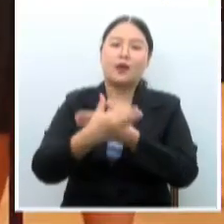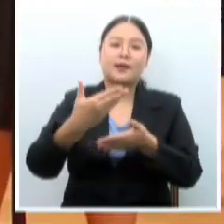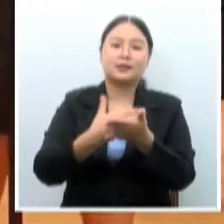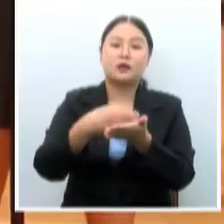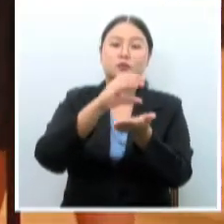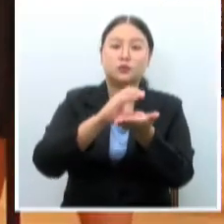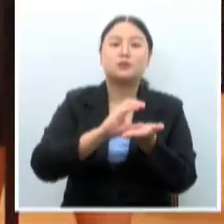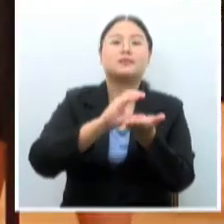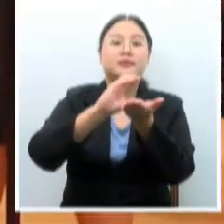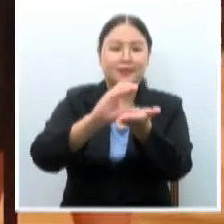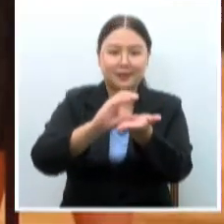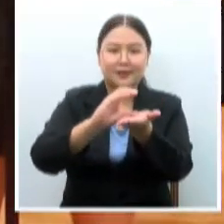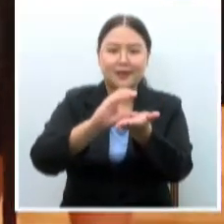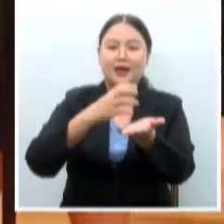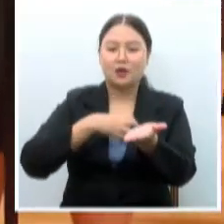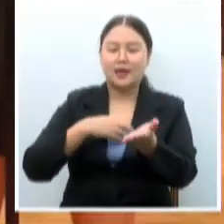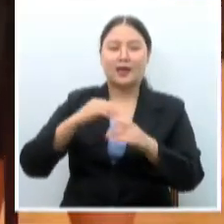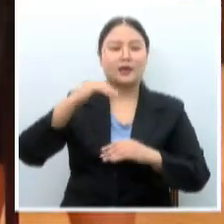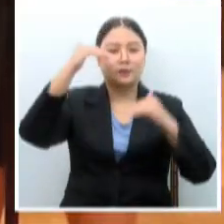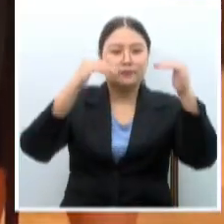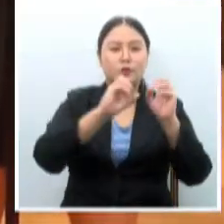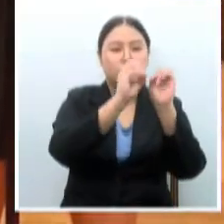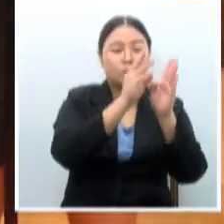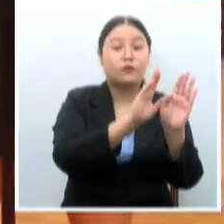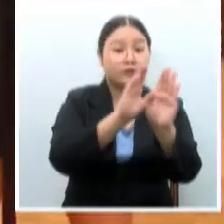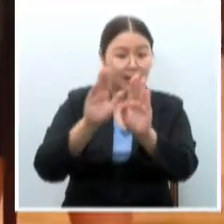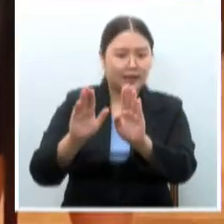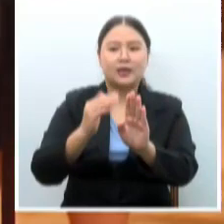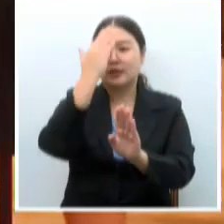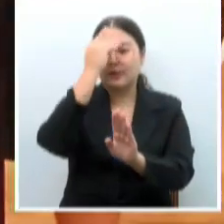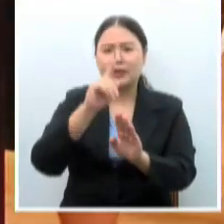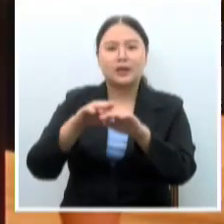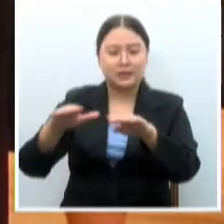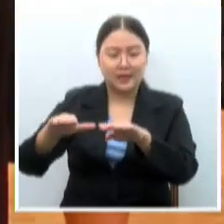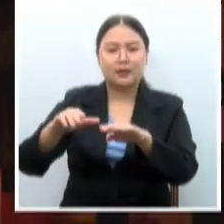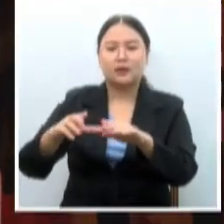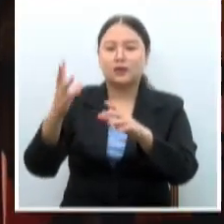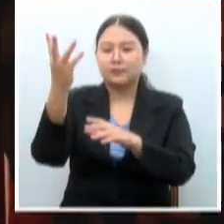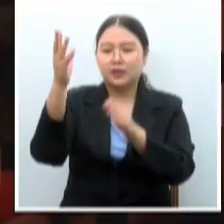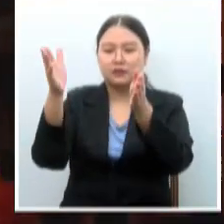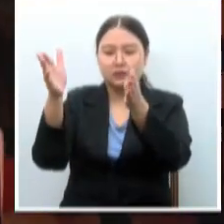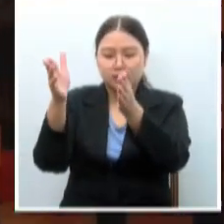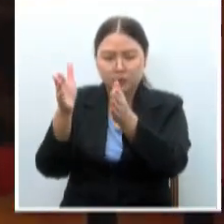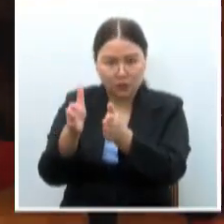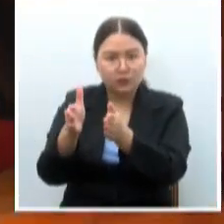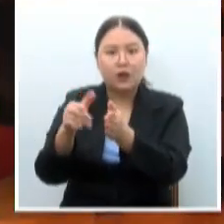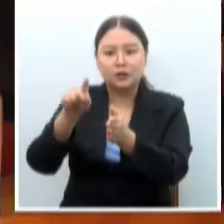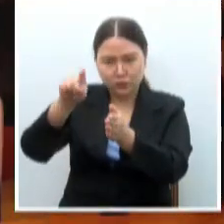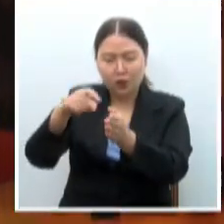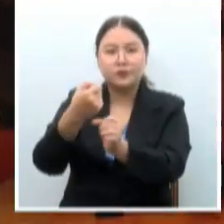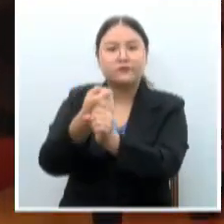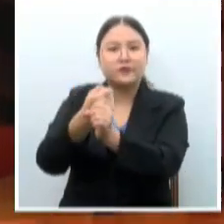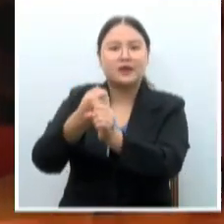ให้ผู้ใหญ่หลายๆท่านนะครับช่วยกันดูเพราะว่าการพัฒนาเด็กเป็นเรื่องสำคัญนะครับเด็กเรามีน้อยลงเนี่ยเราต้องพัฒนาเขาให้เก่งขึ้นนะครับ